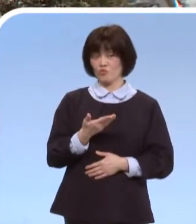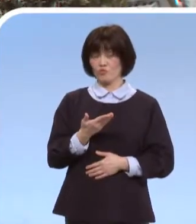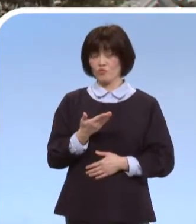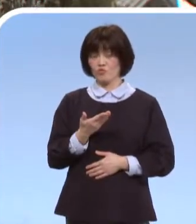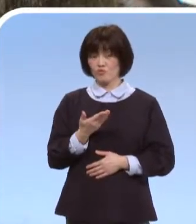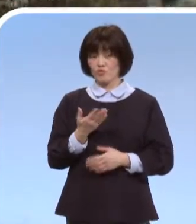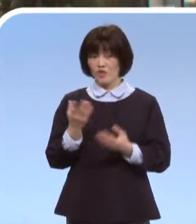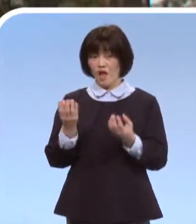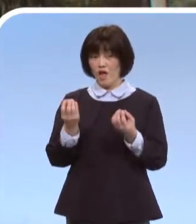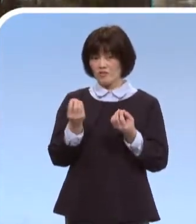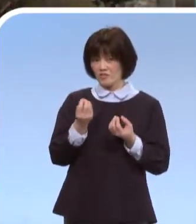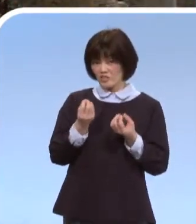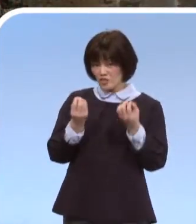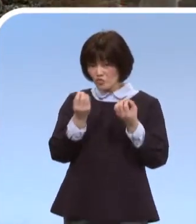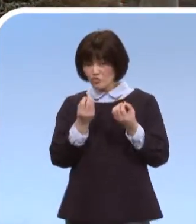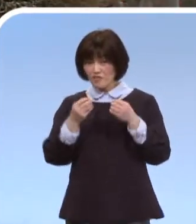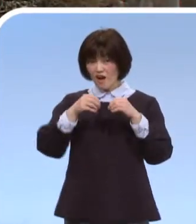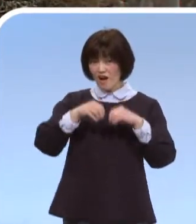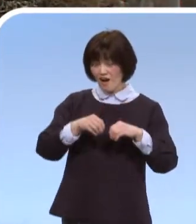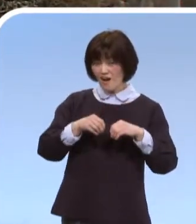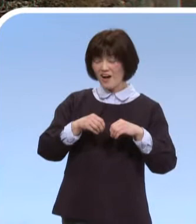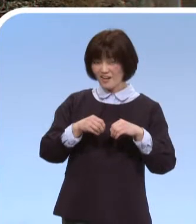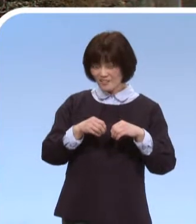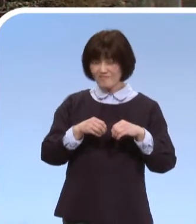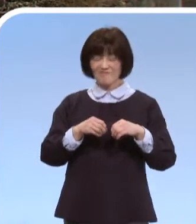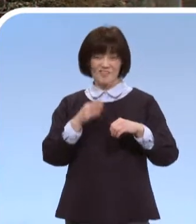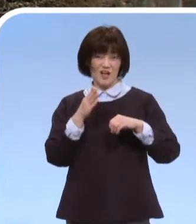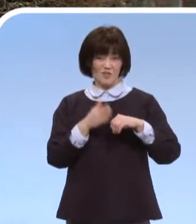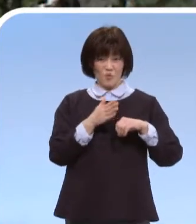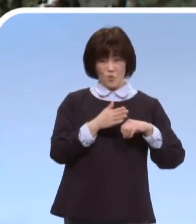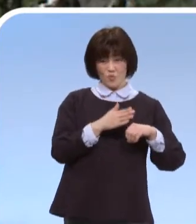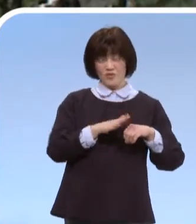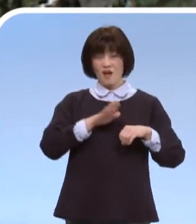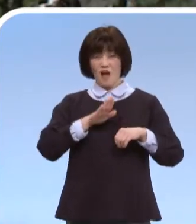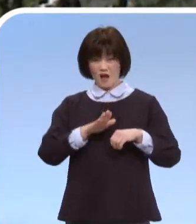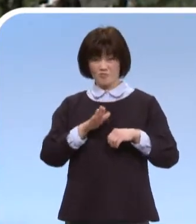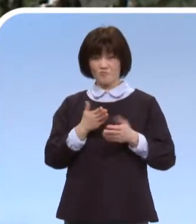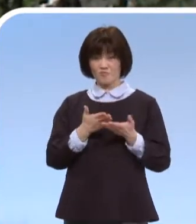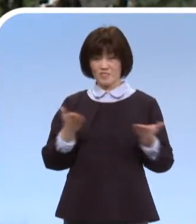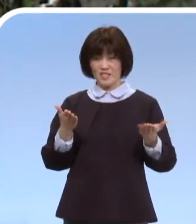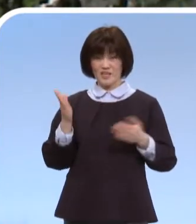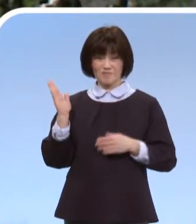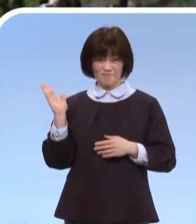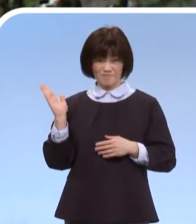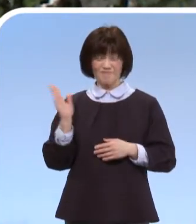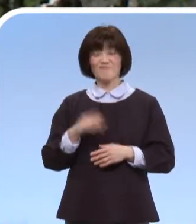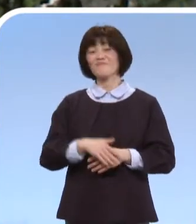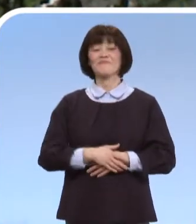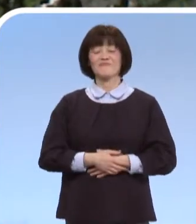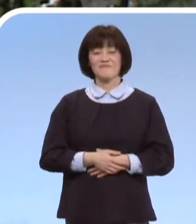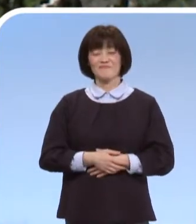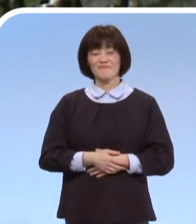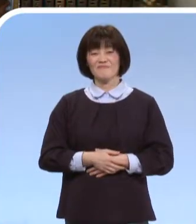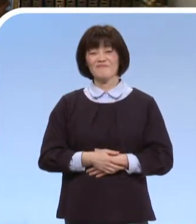続いてイチジクグルメを求めてやってきたのはレストランジェサピーク。